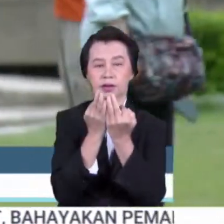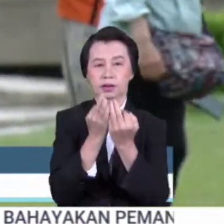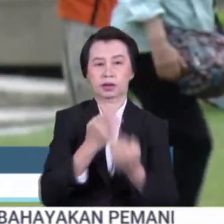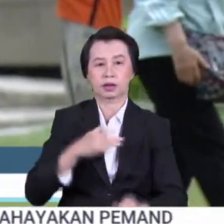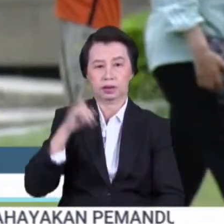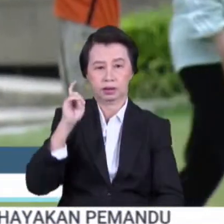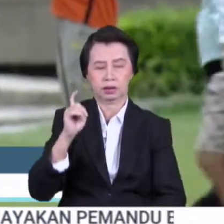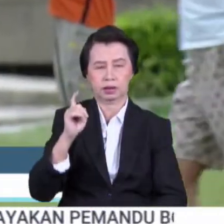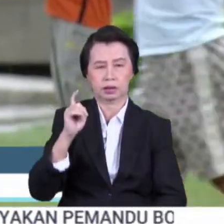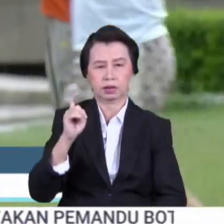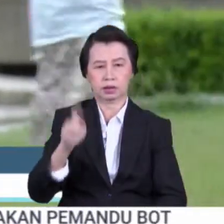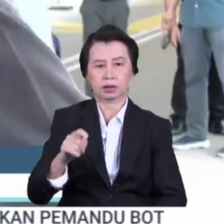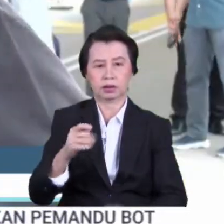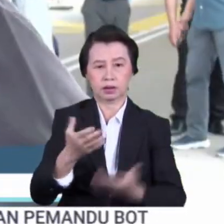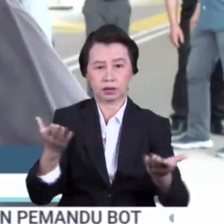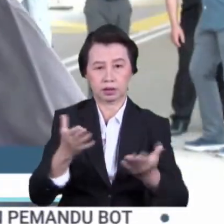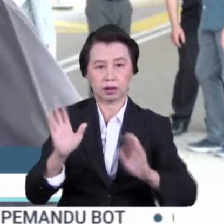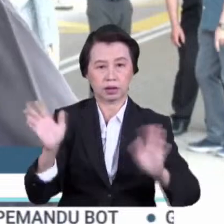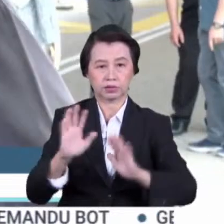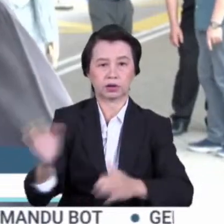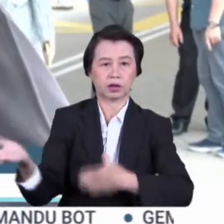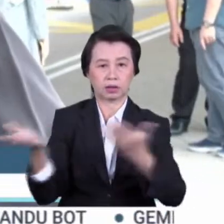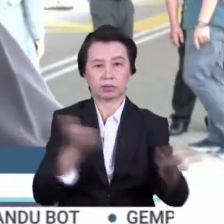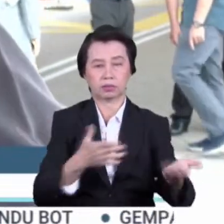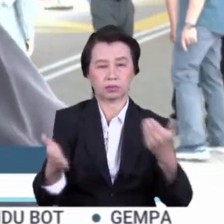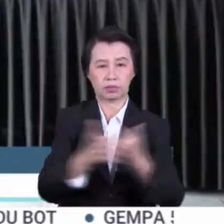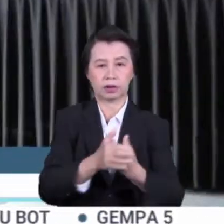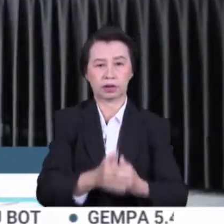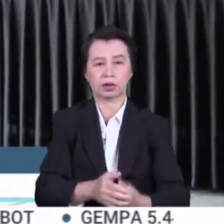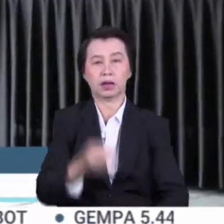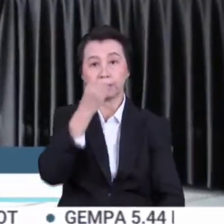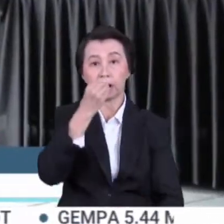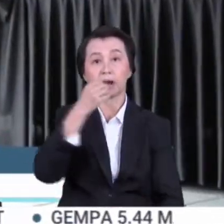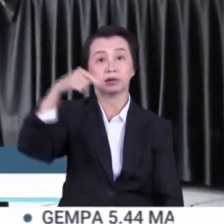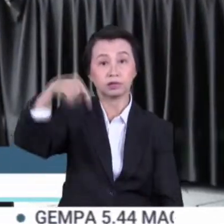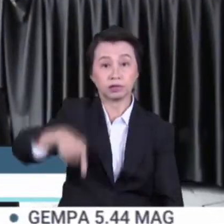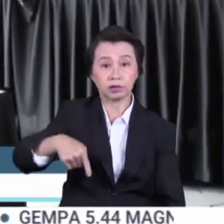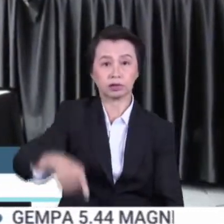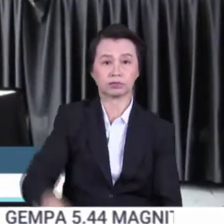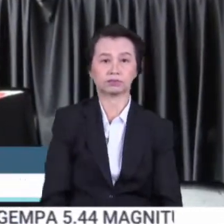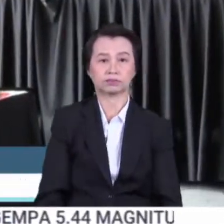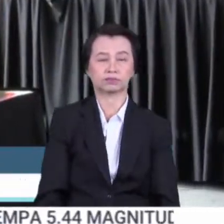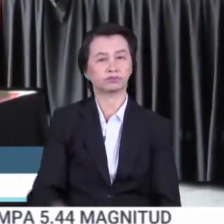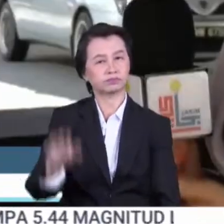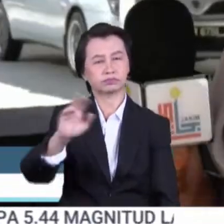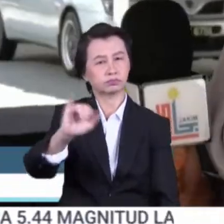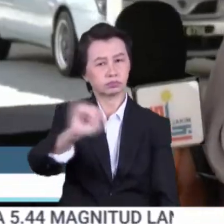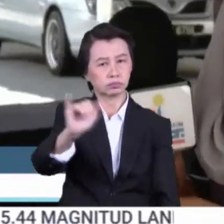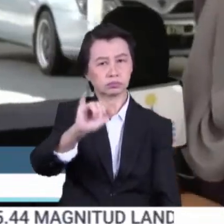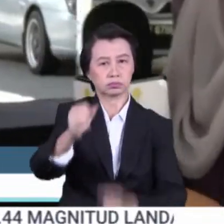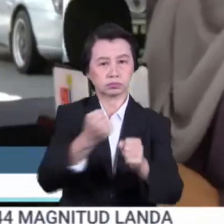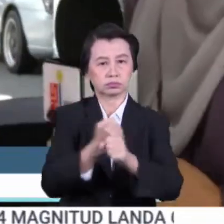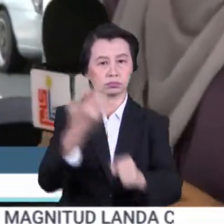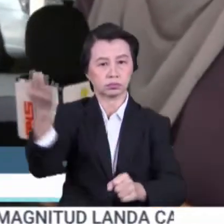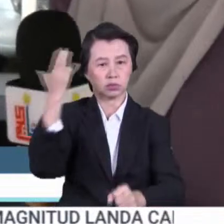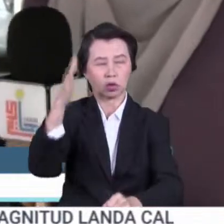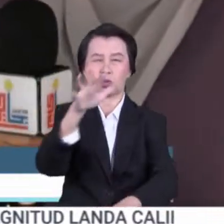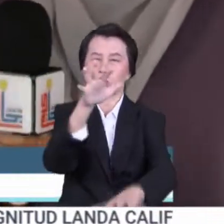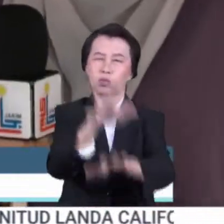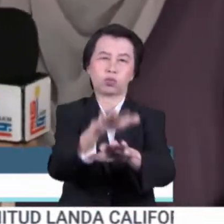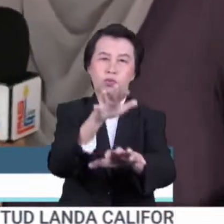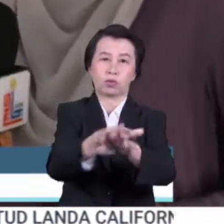makanlah di sini sahaja. Jangan dibawa balik. Okey, Datuk. Macam tahun lepas, kita dapat sambutan yang